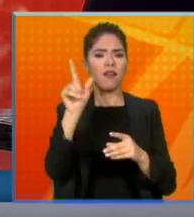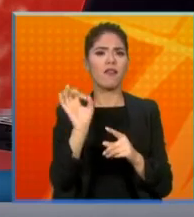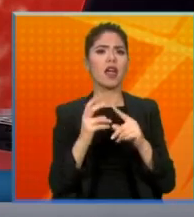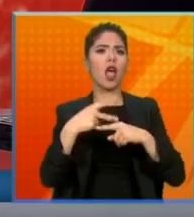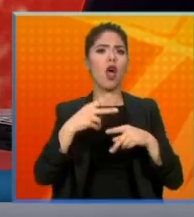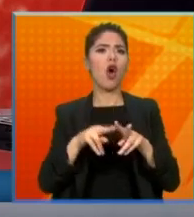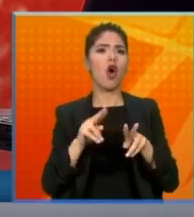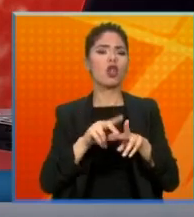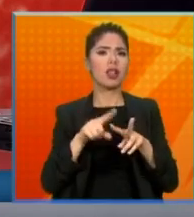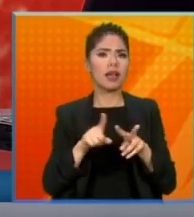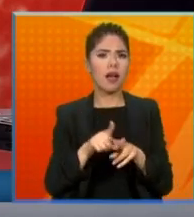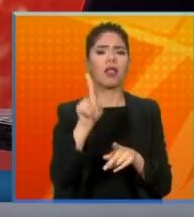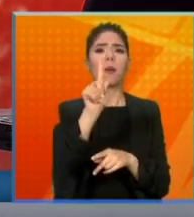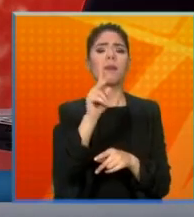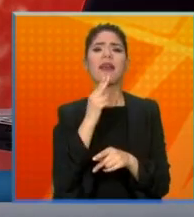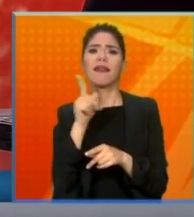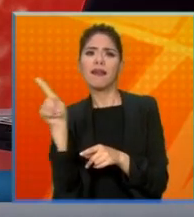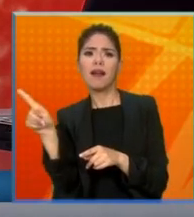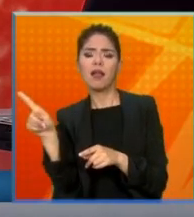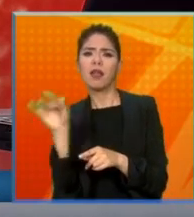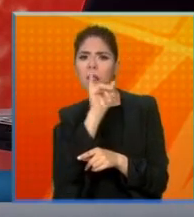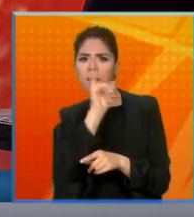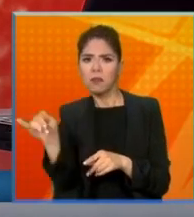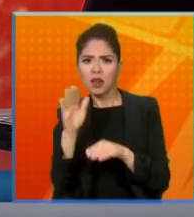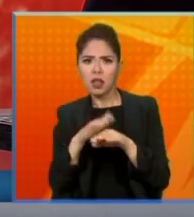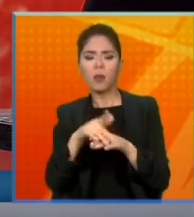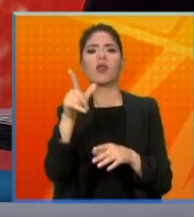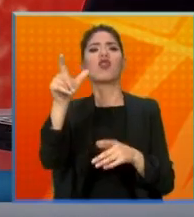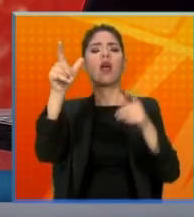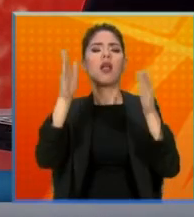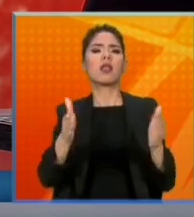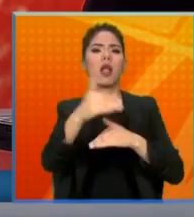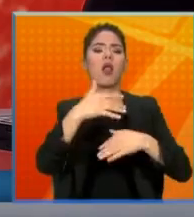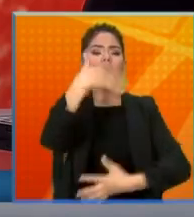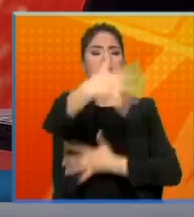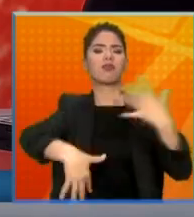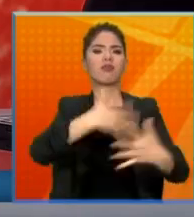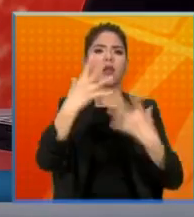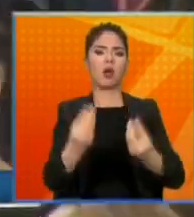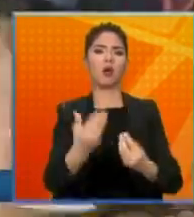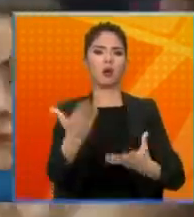Özkan Yalım'ın danışmanı bir kadın delegeye hakaret edince salon bir anda karıştı.